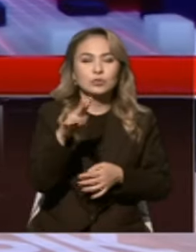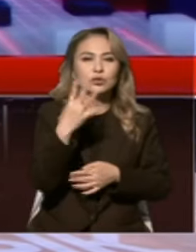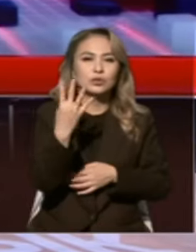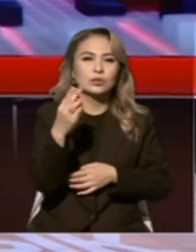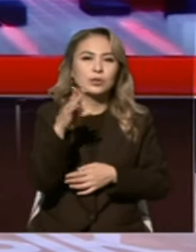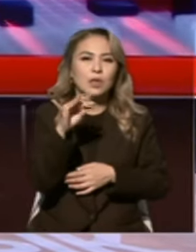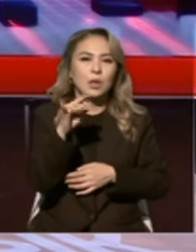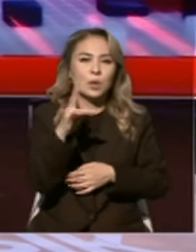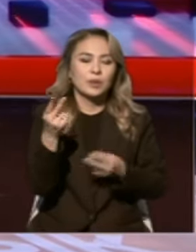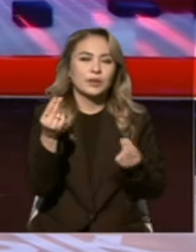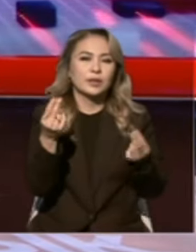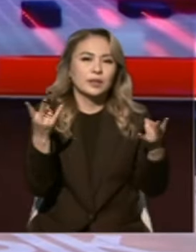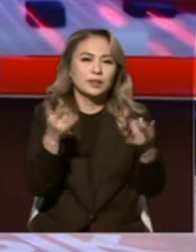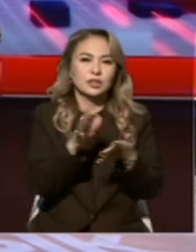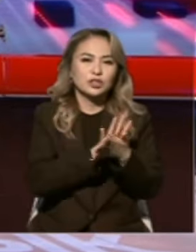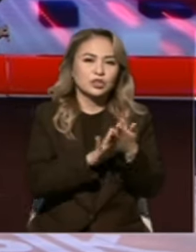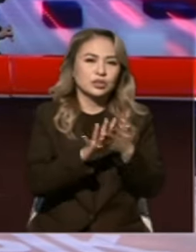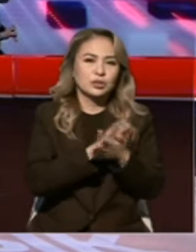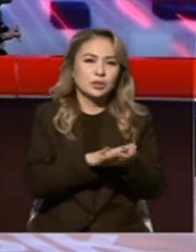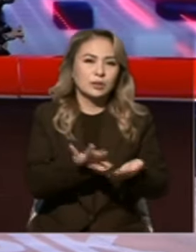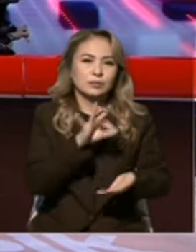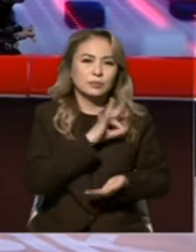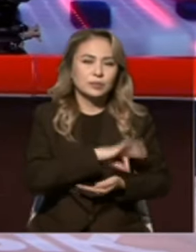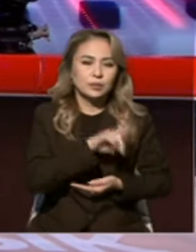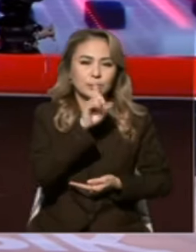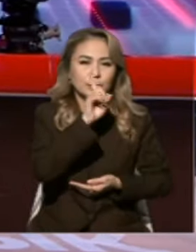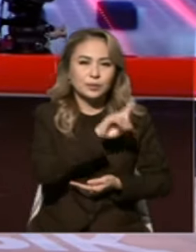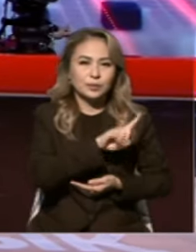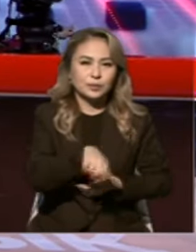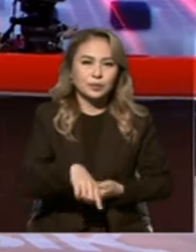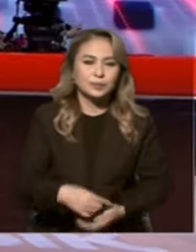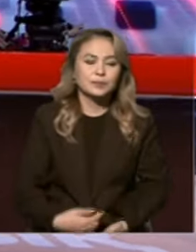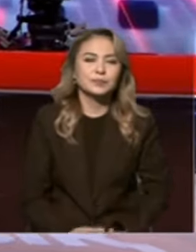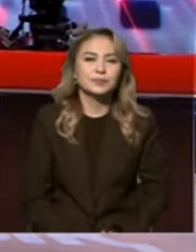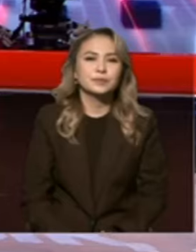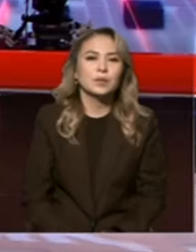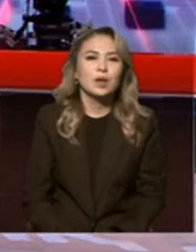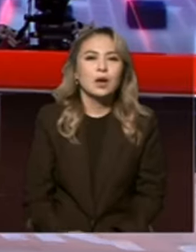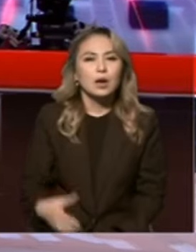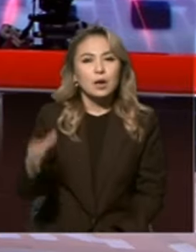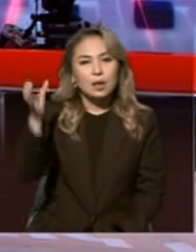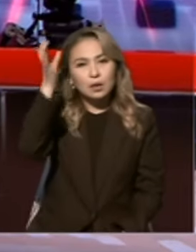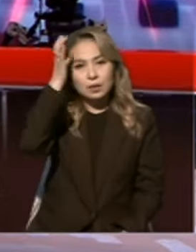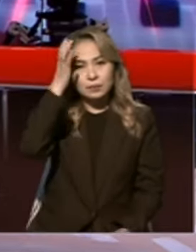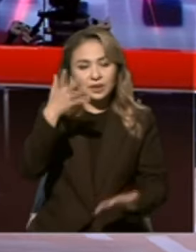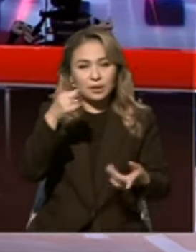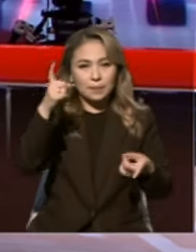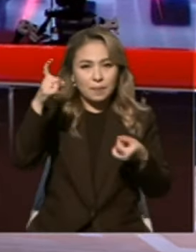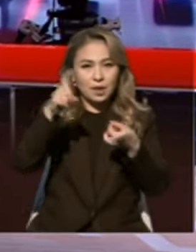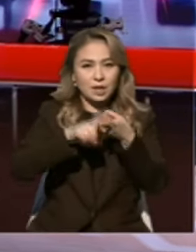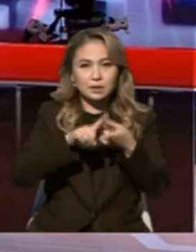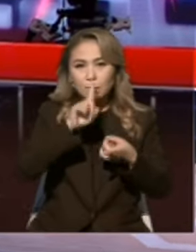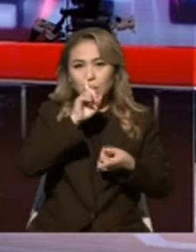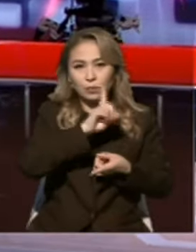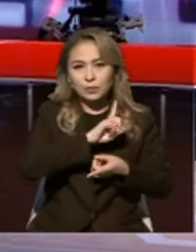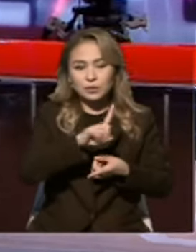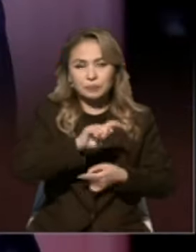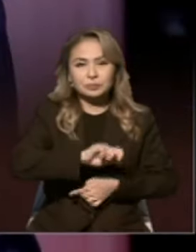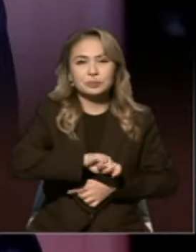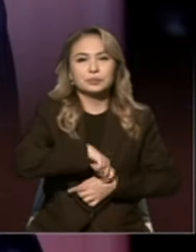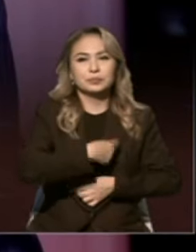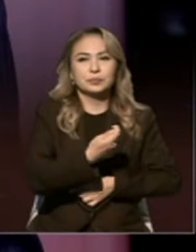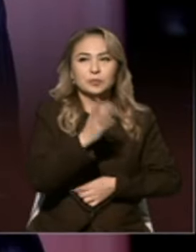ақша берейік, ол ешқандай нәтиже бере алмайды. Бермейді. Ғылыммен байланыс болмаса, ол барлығы